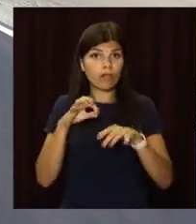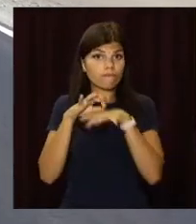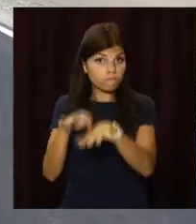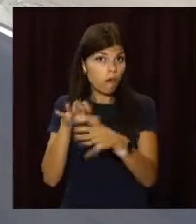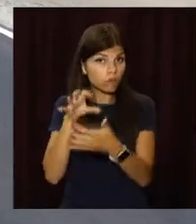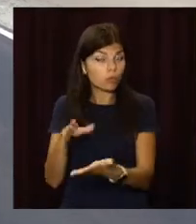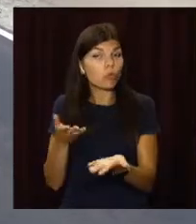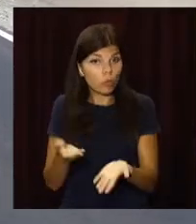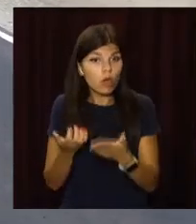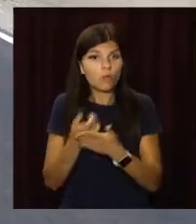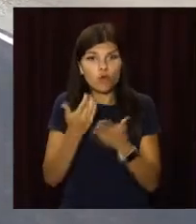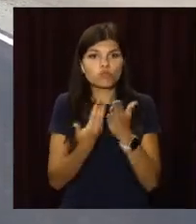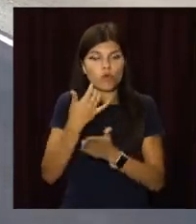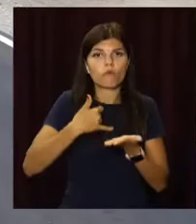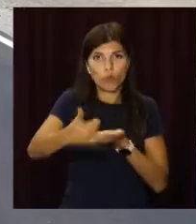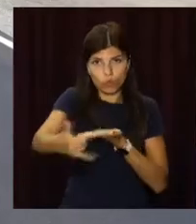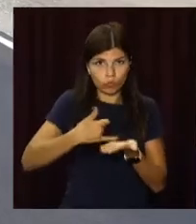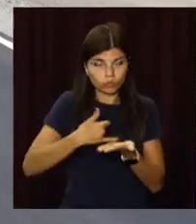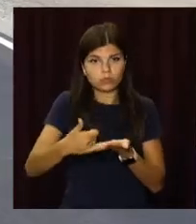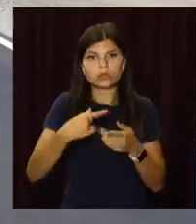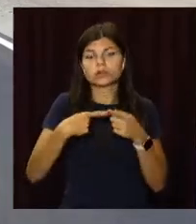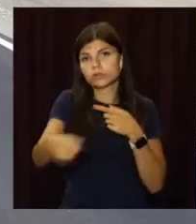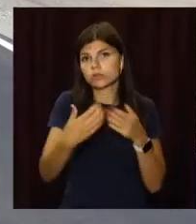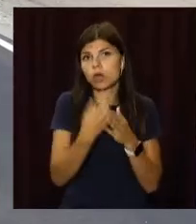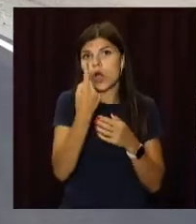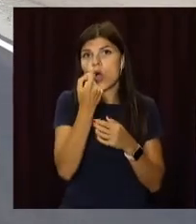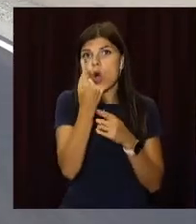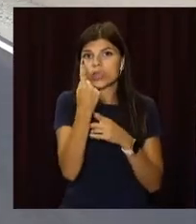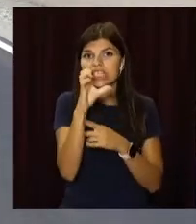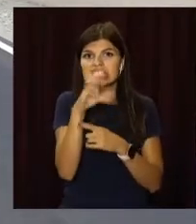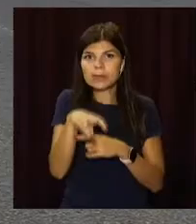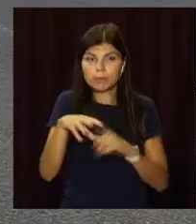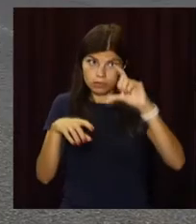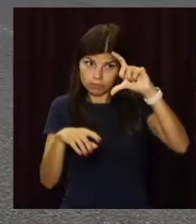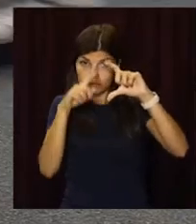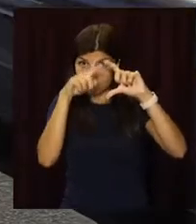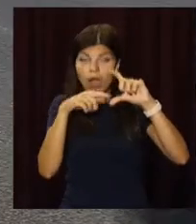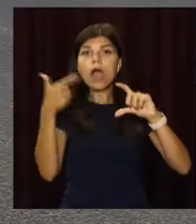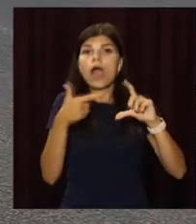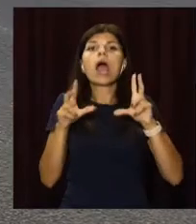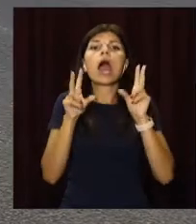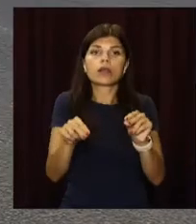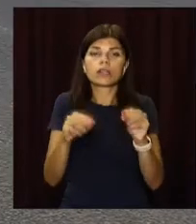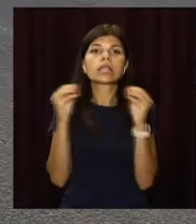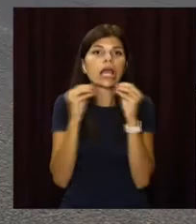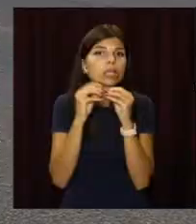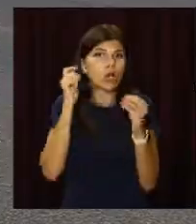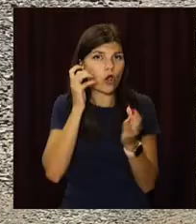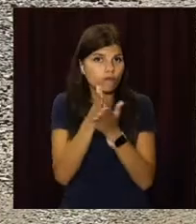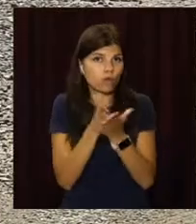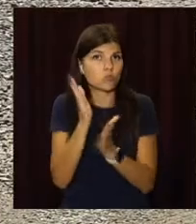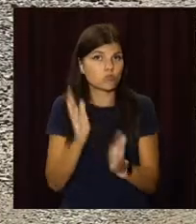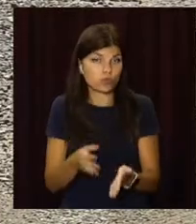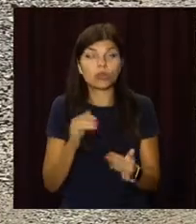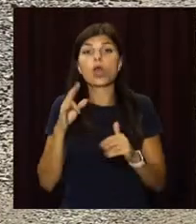поклали новий дорожній одяг завтовшки 11 сантиметрів. Гарантія на асфальтобетонне покриття – 10 років. А ще